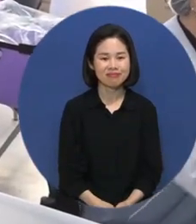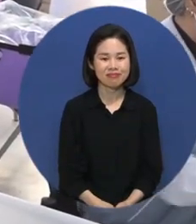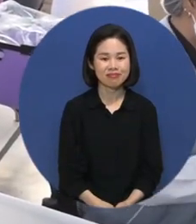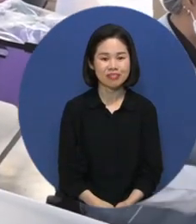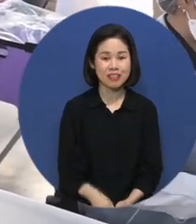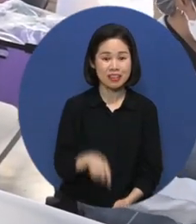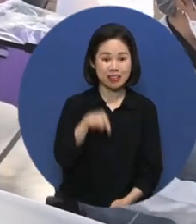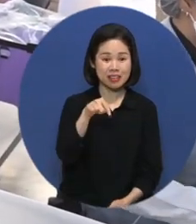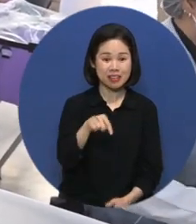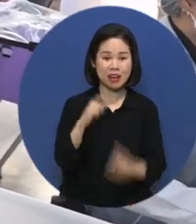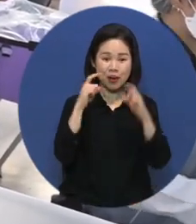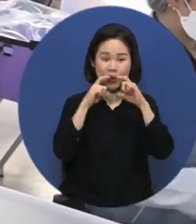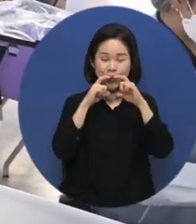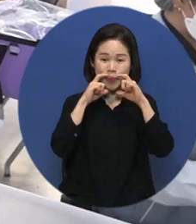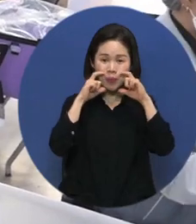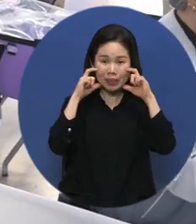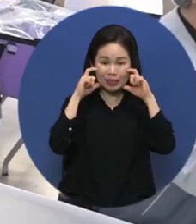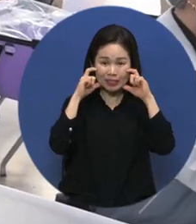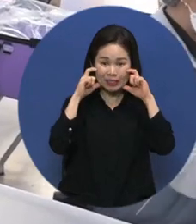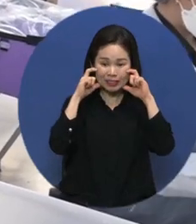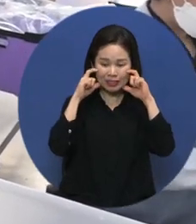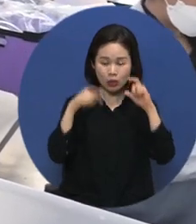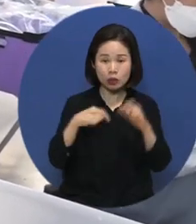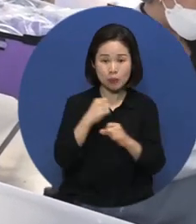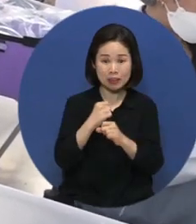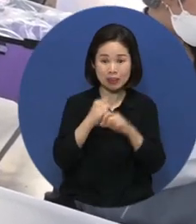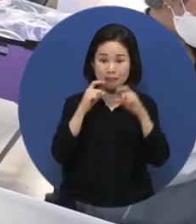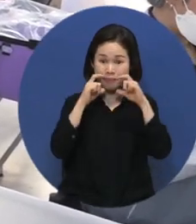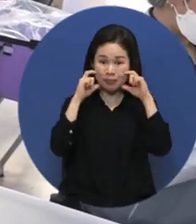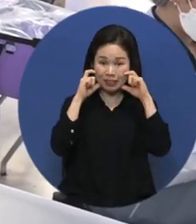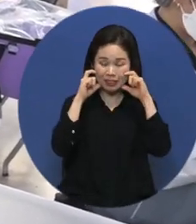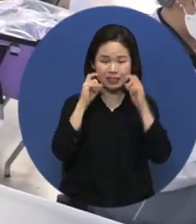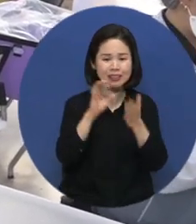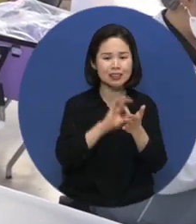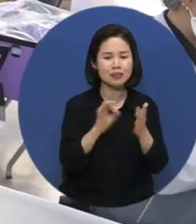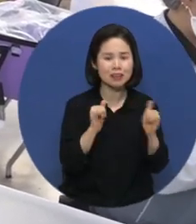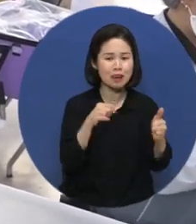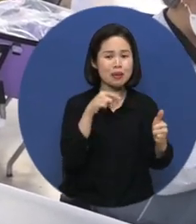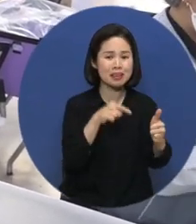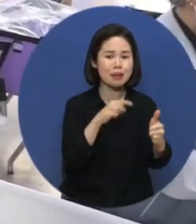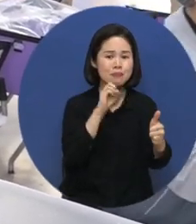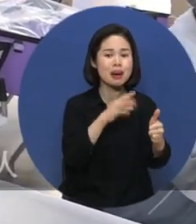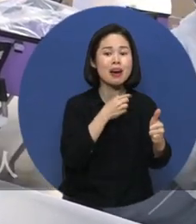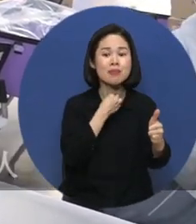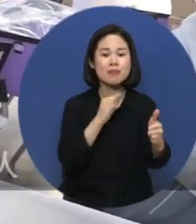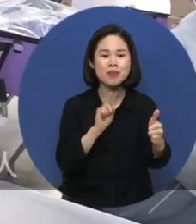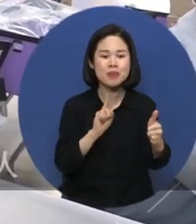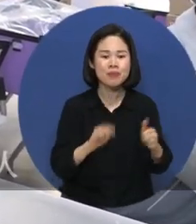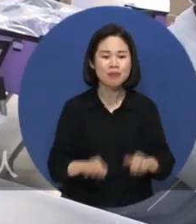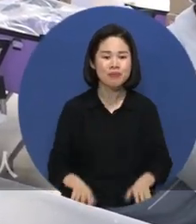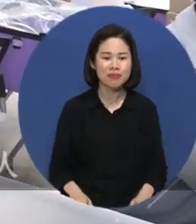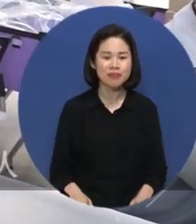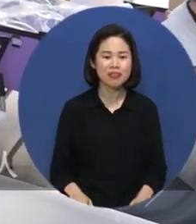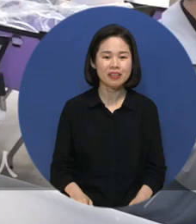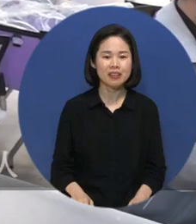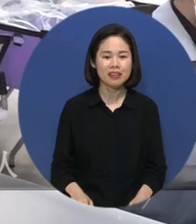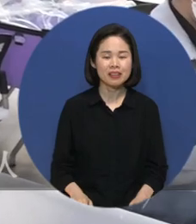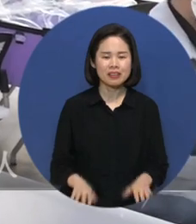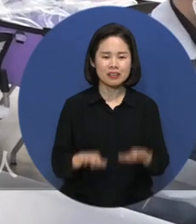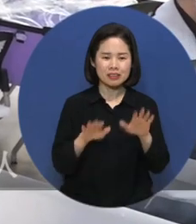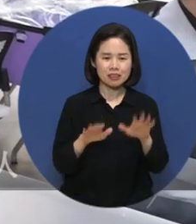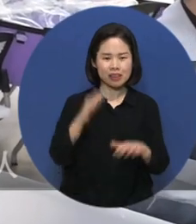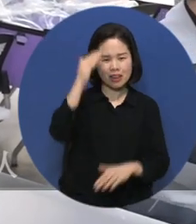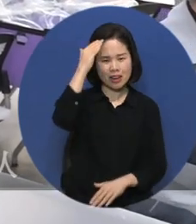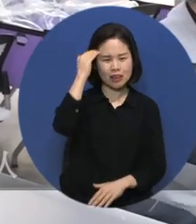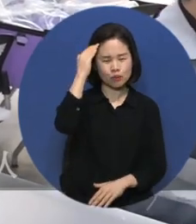여기서 만들어진 마스크를 사용하신 분들에게 하고 싶은 말이 있다면 어떤 게 있을까요? 현재